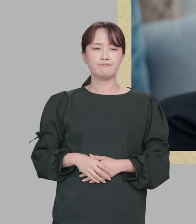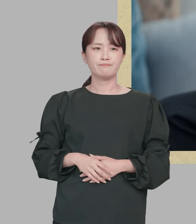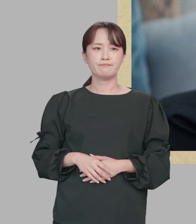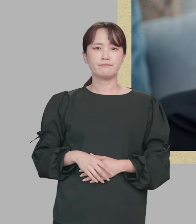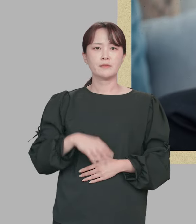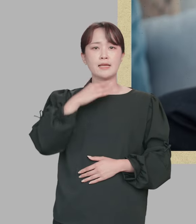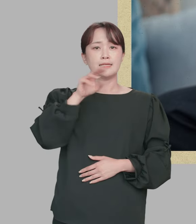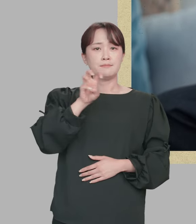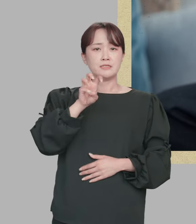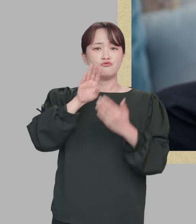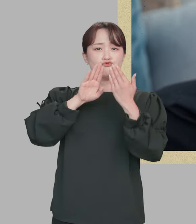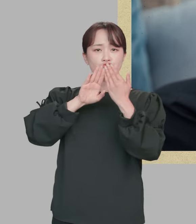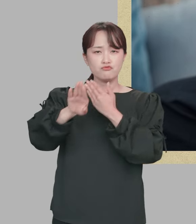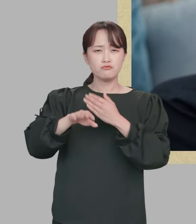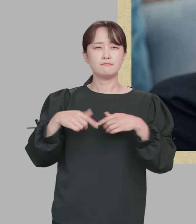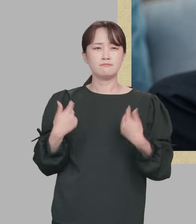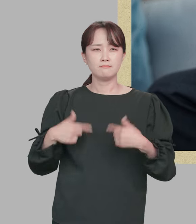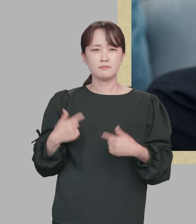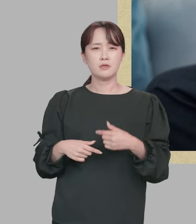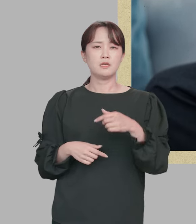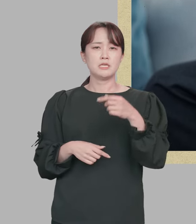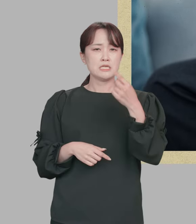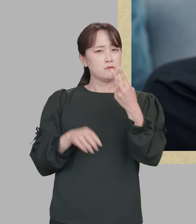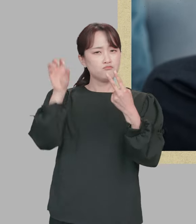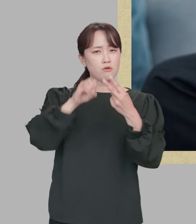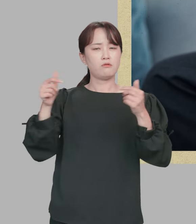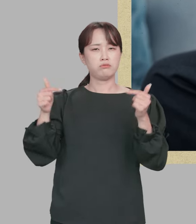30세 이후에 매년 1에서 2% 정도가 감소되고